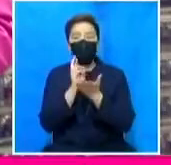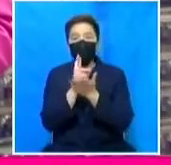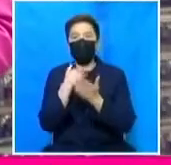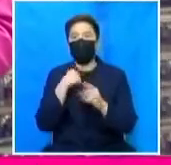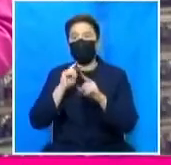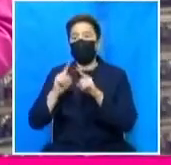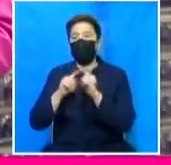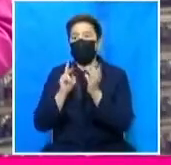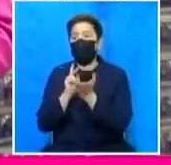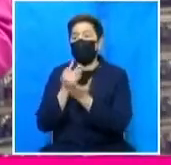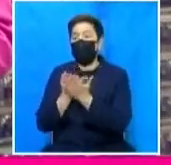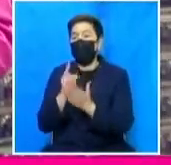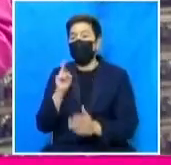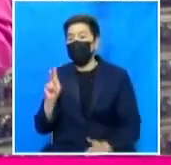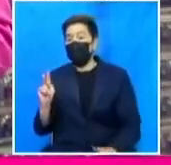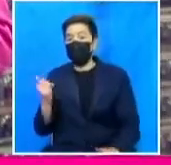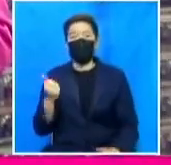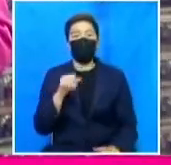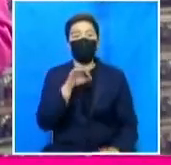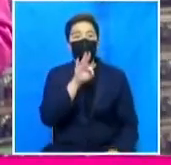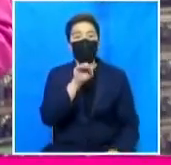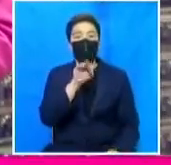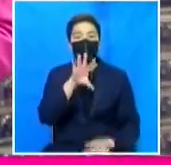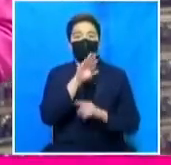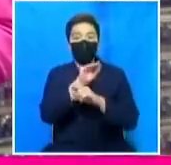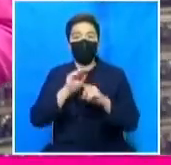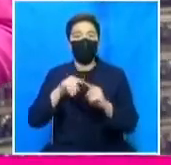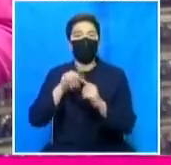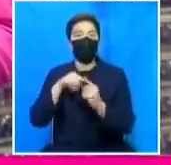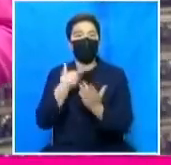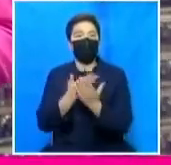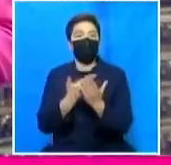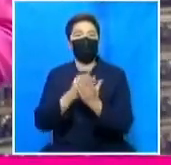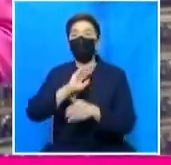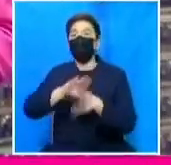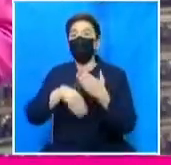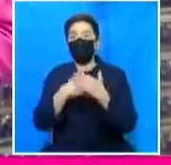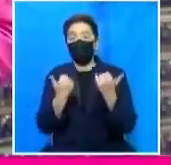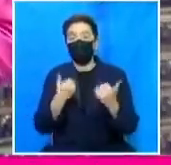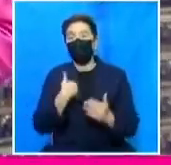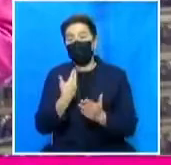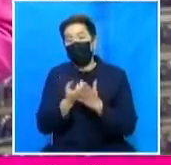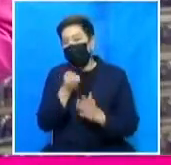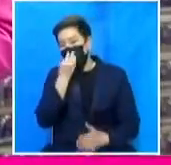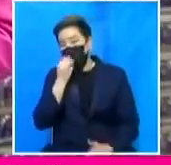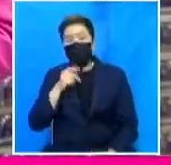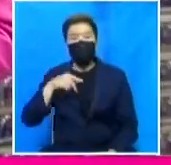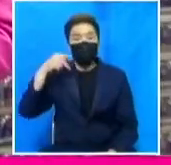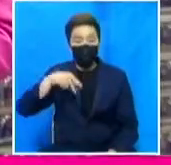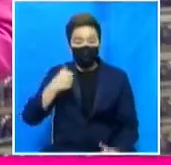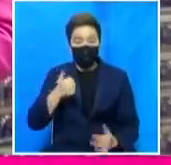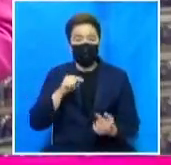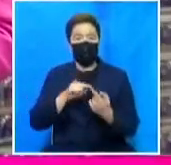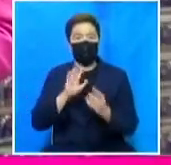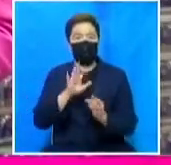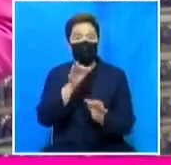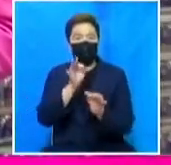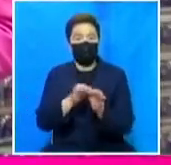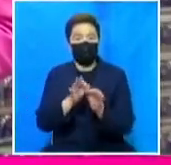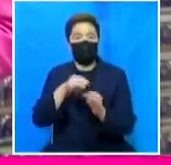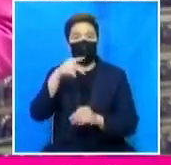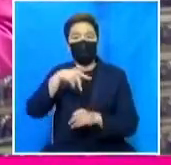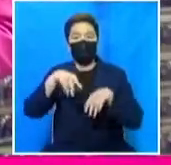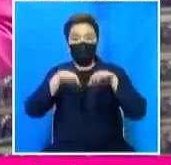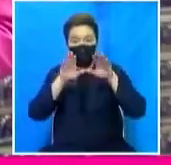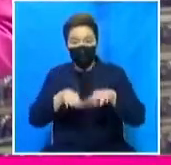งเงินกู้สูงสุด 95% ของมูลค่าสลากค่ะอัตราดอกเบี้ยพิเศษปีแรกตามประกาศของธนาคารออมสินลดล